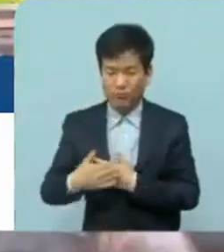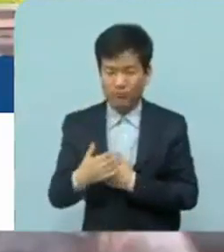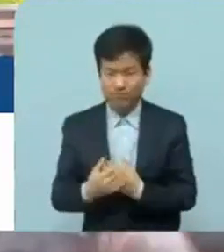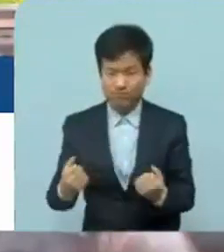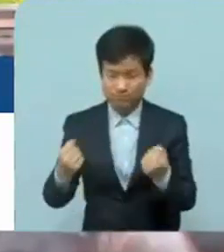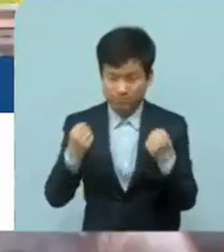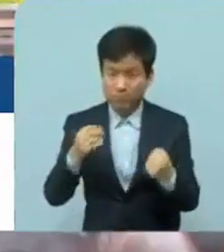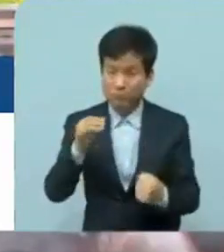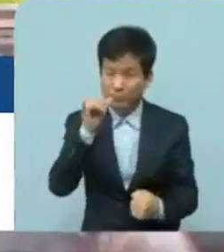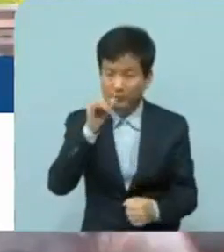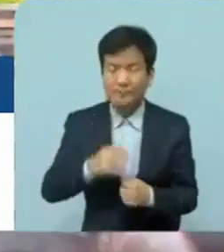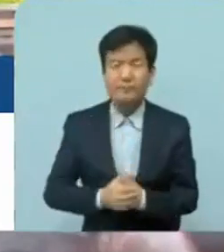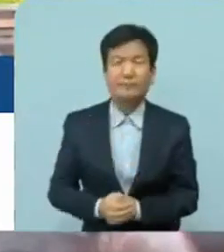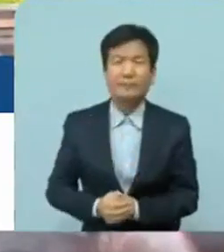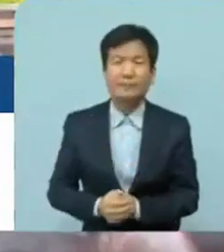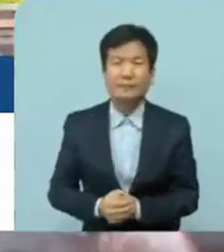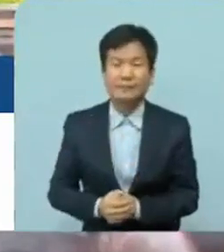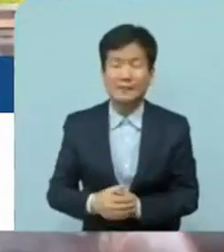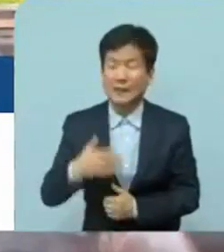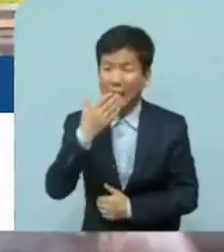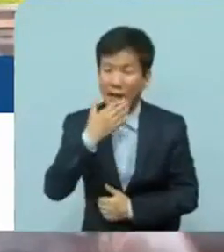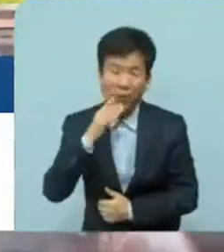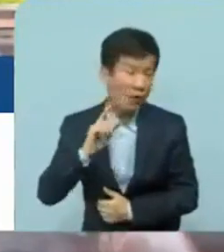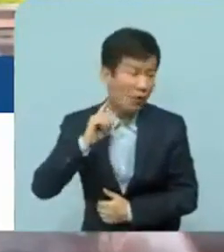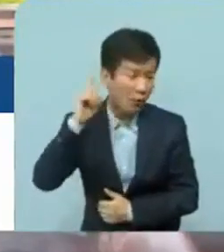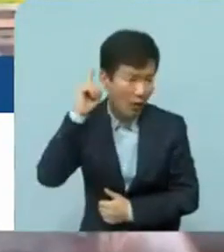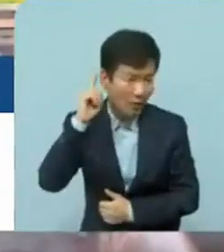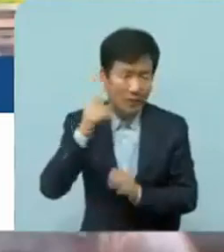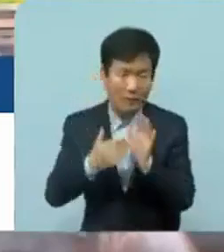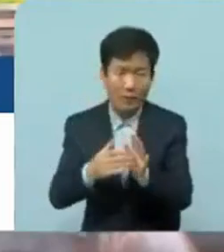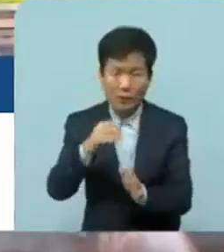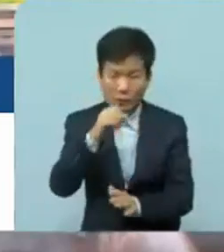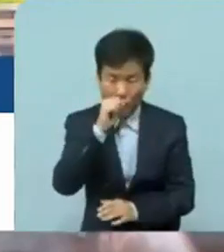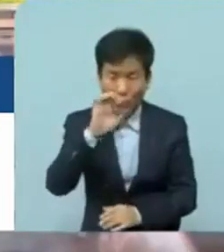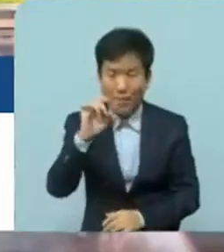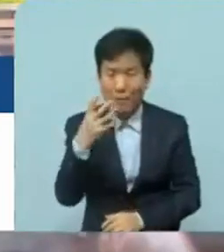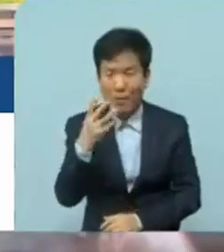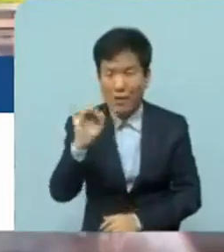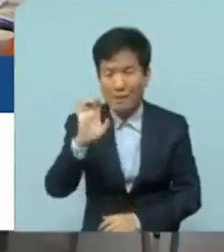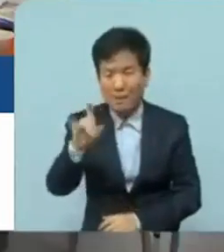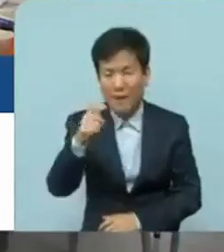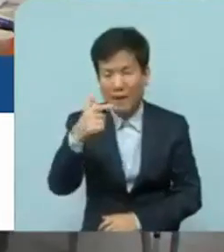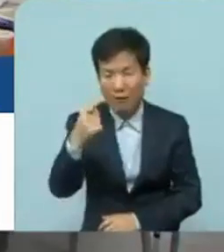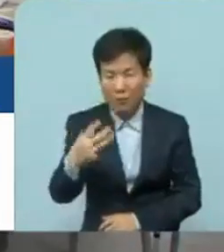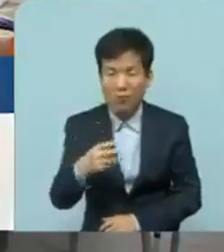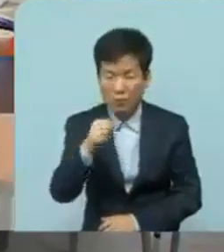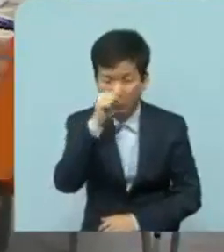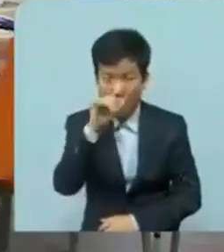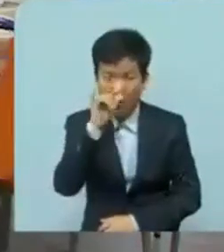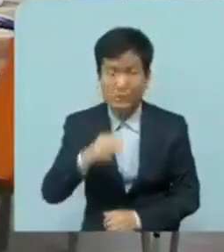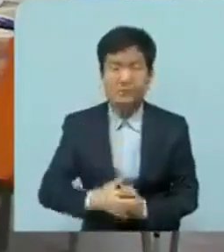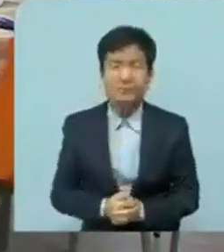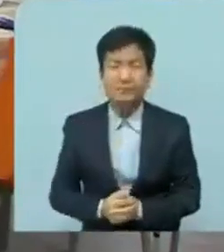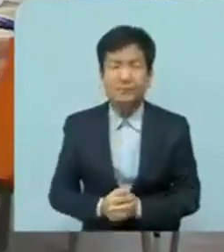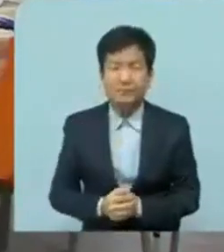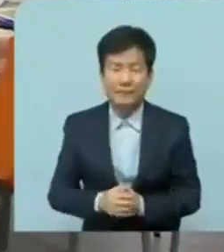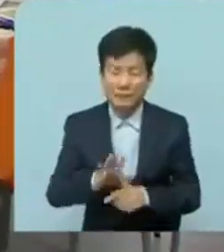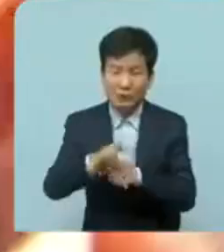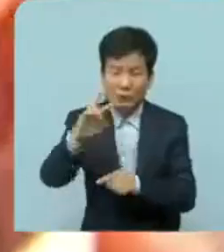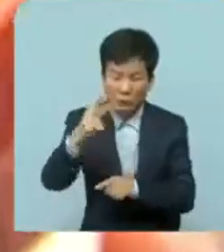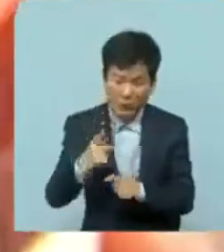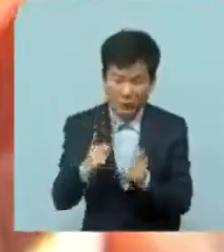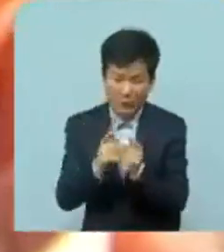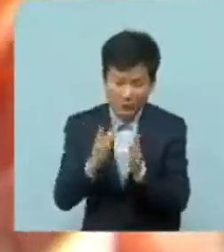뛰어나고 또 그 당과 혈압에 좋은 폴리페놀 함량이 많다고 귀농 귀촌을 준비하며